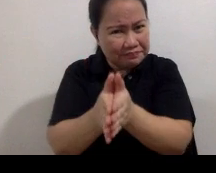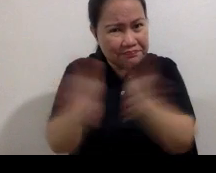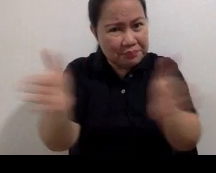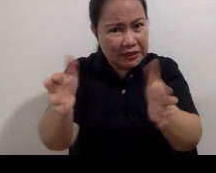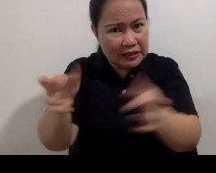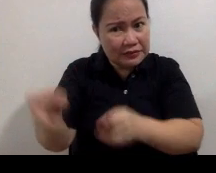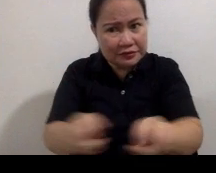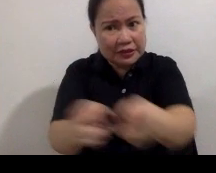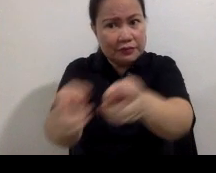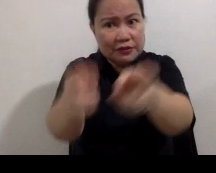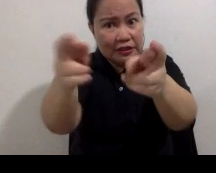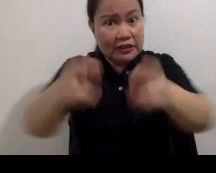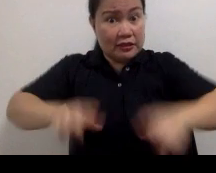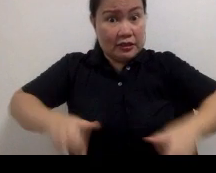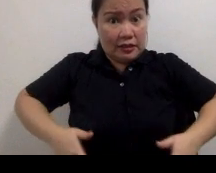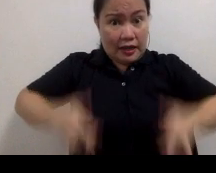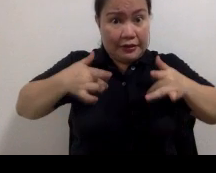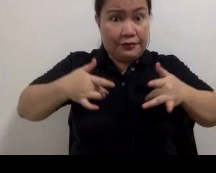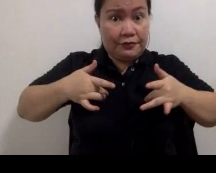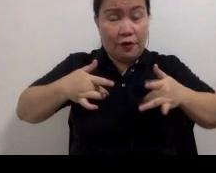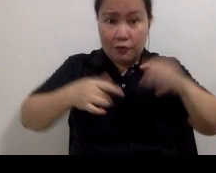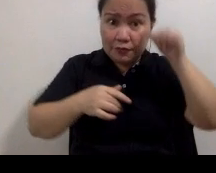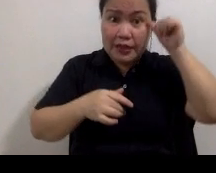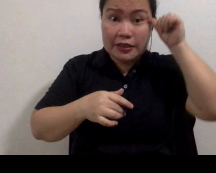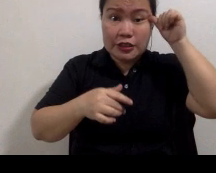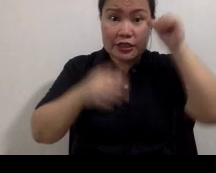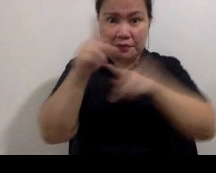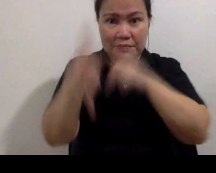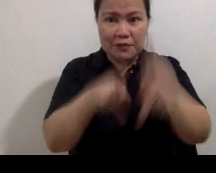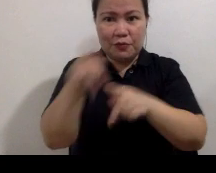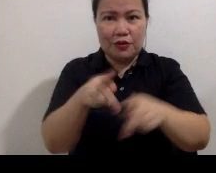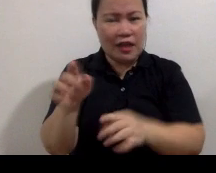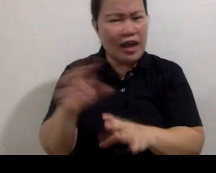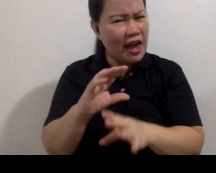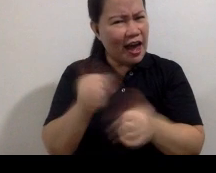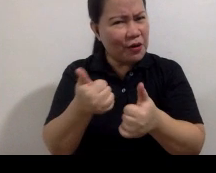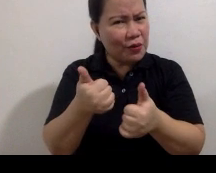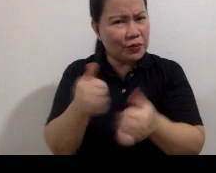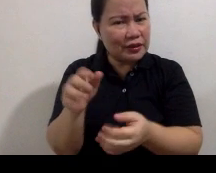Silangang Asya sa pamumuhay ng mga Asyano?